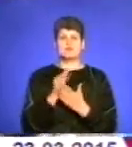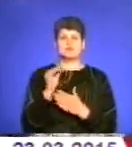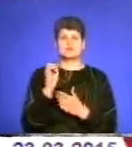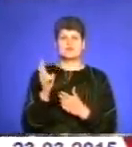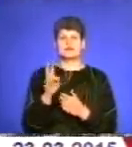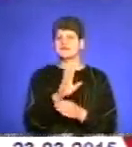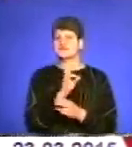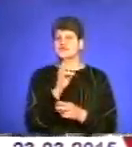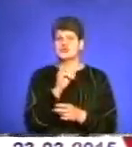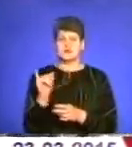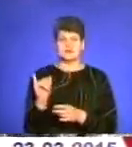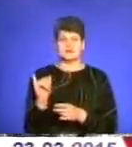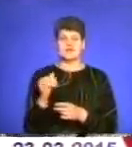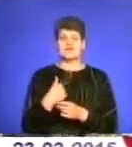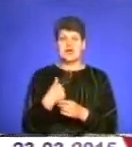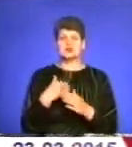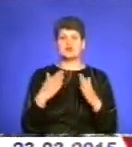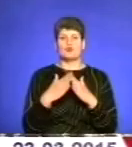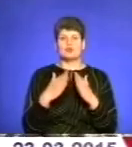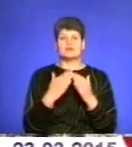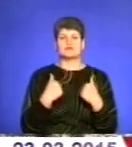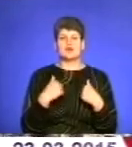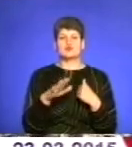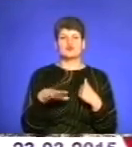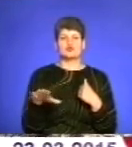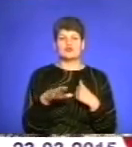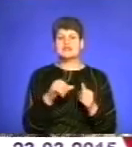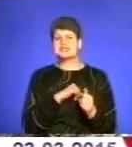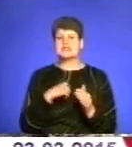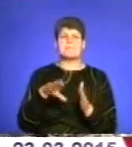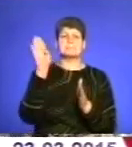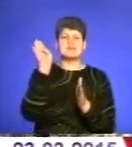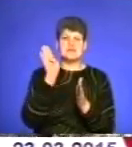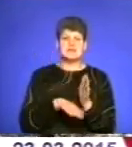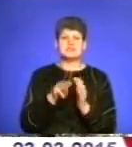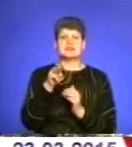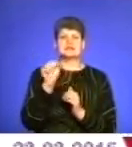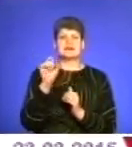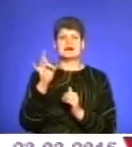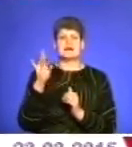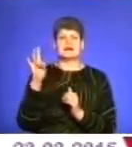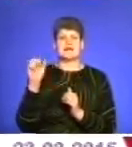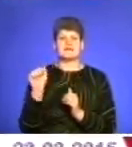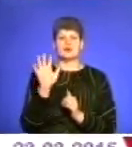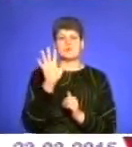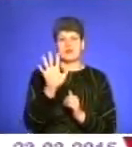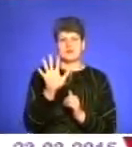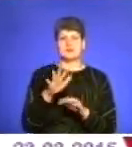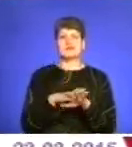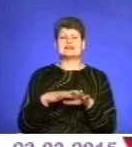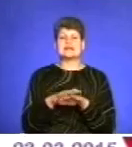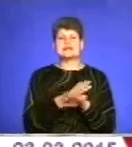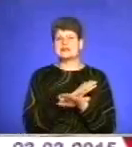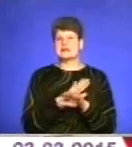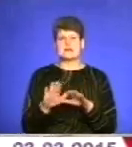території? Абсолютно ні. В нашому будинку, в нашому дворі, я вважаю, що найгірший, Тарнавського 5. Населення, звісно ж, не